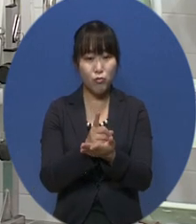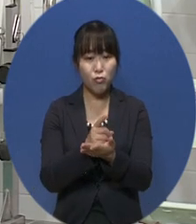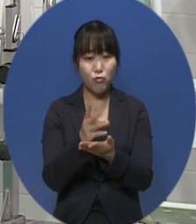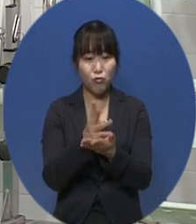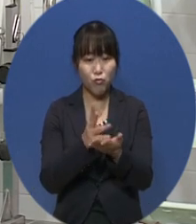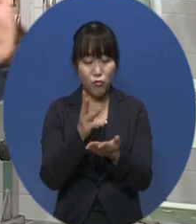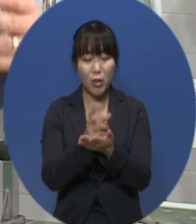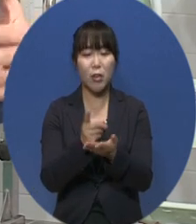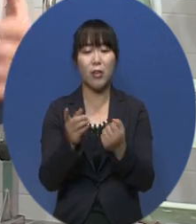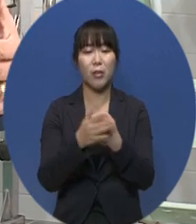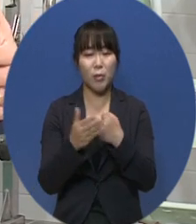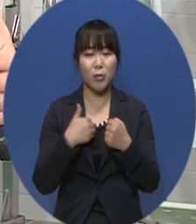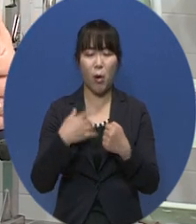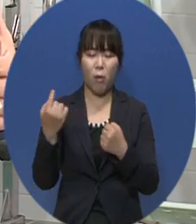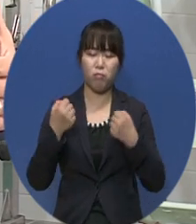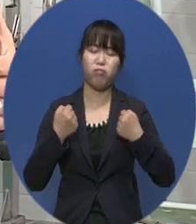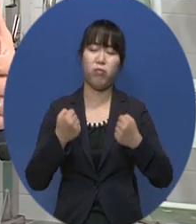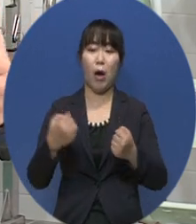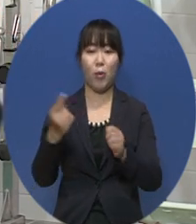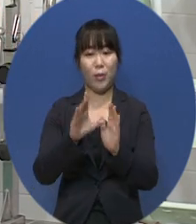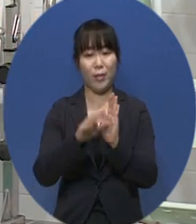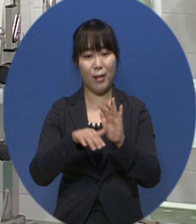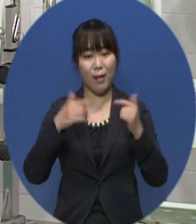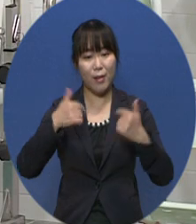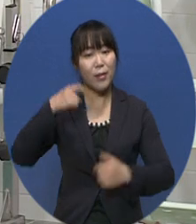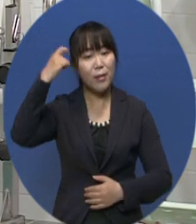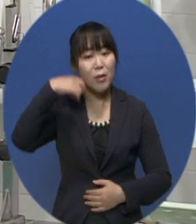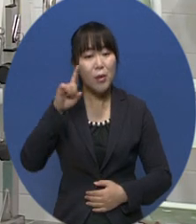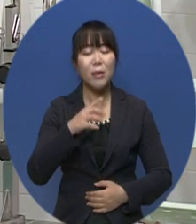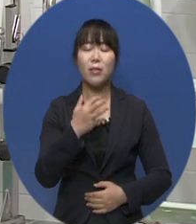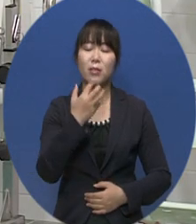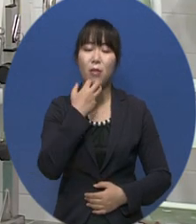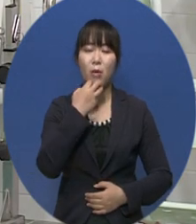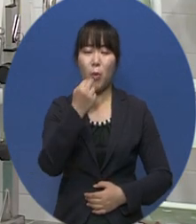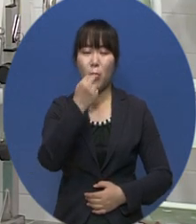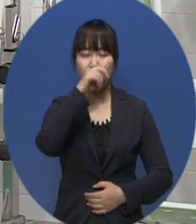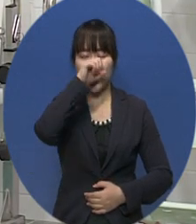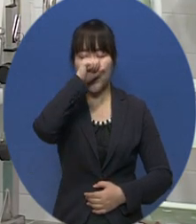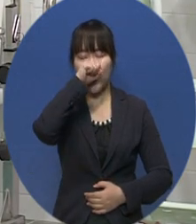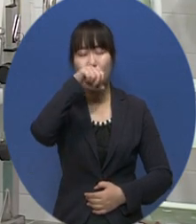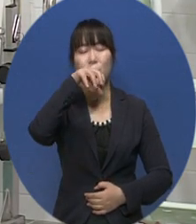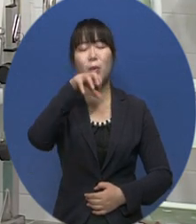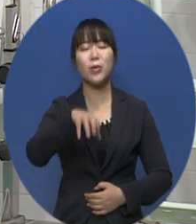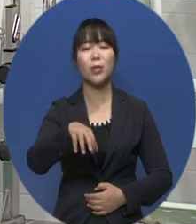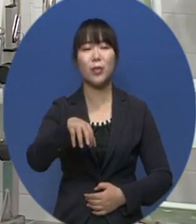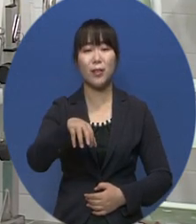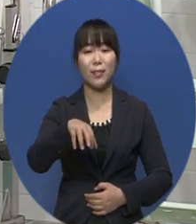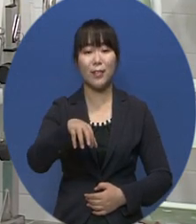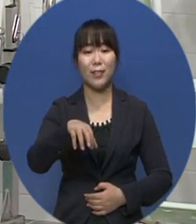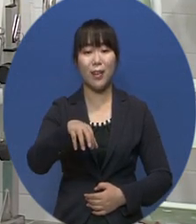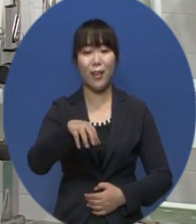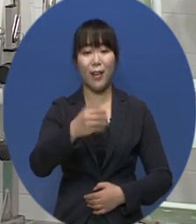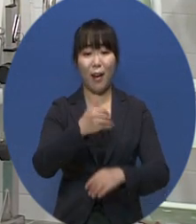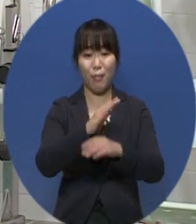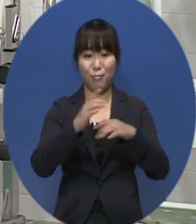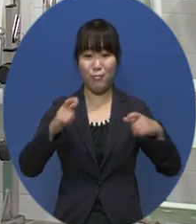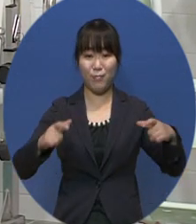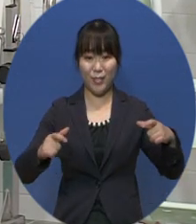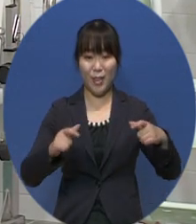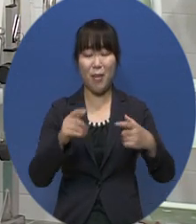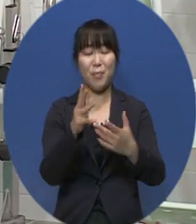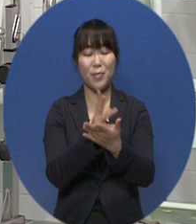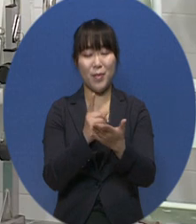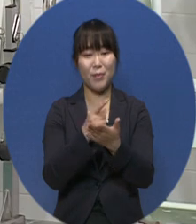그러다 보니까 진짜 저도 이렇게 올 때마다 느끼는 게, 야, 서울의 공기 좋은 데가 여기밖에 없구나. 이런 생각이 많이 들어요. 예.